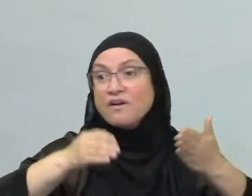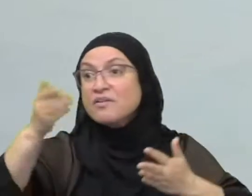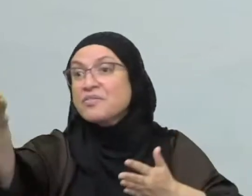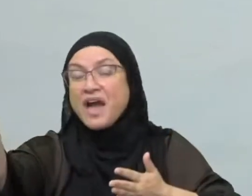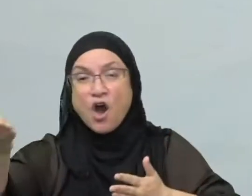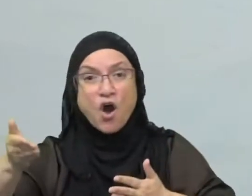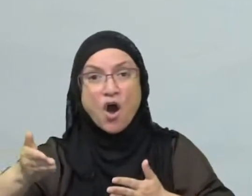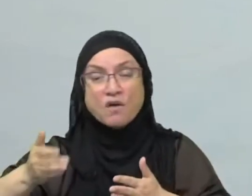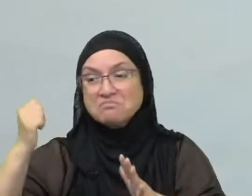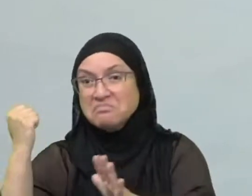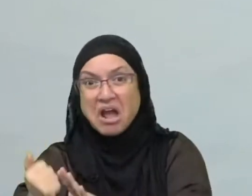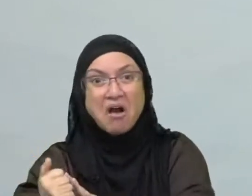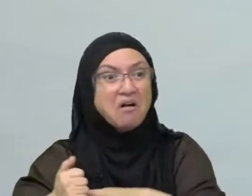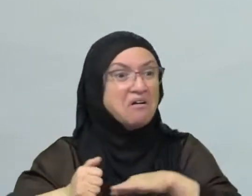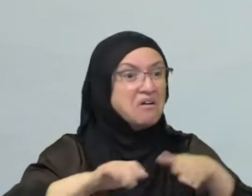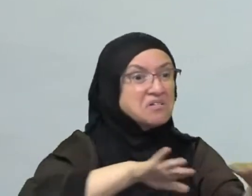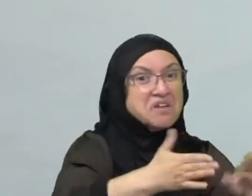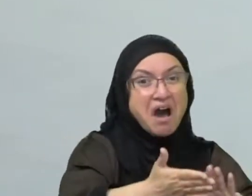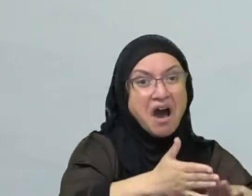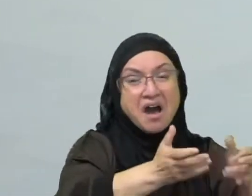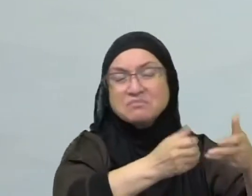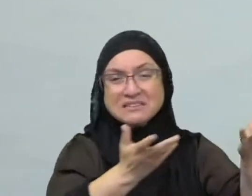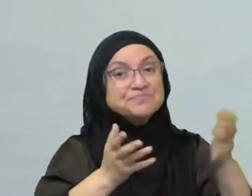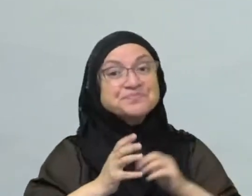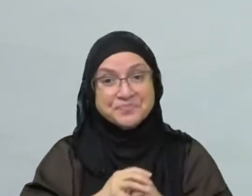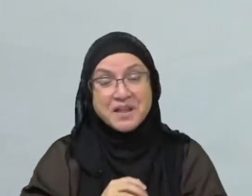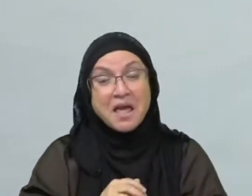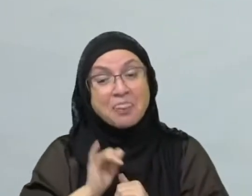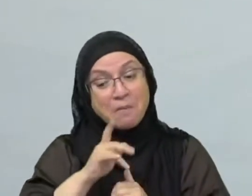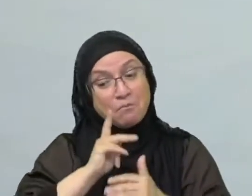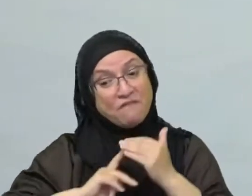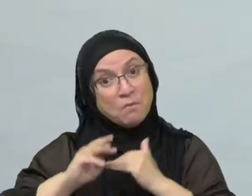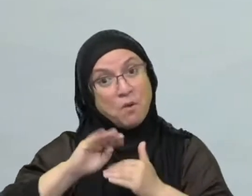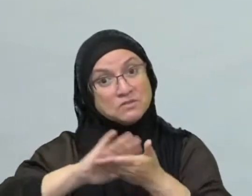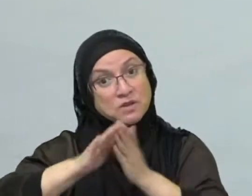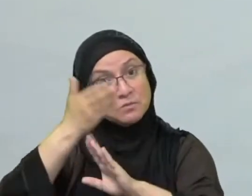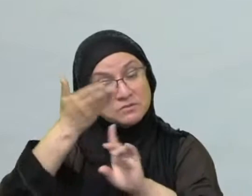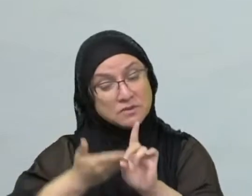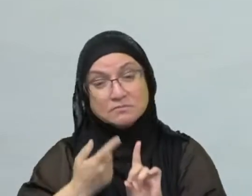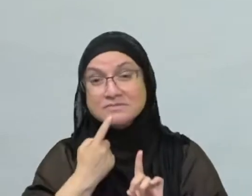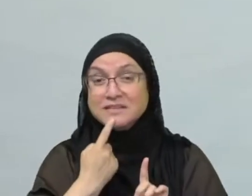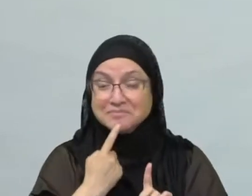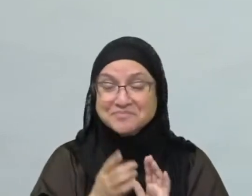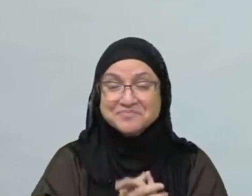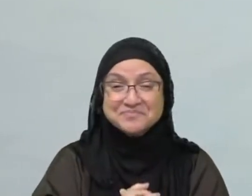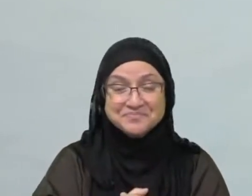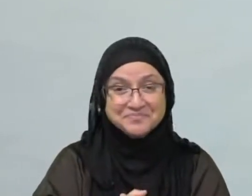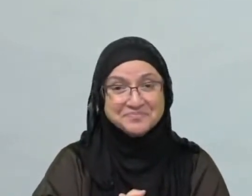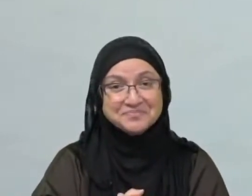صَبْرًا آلَ يَاسِرْ فَإِنَّ مَوْعِدَكُمْ الْجَنَّةِ. Be patient, O family of